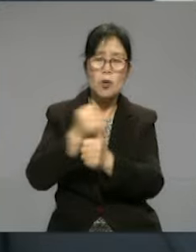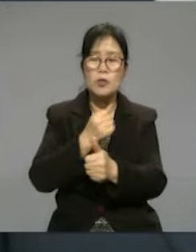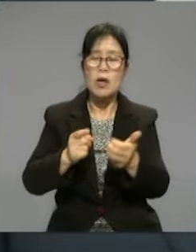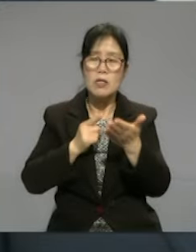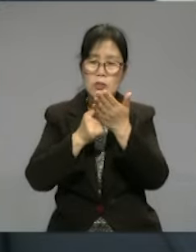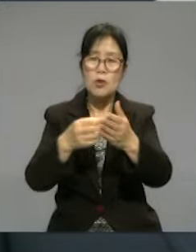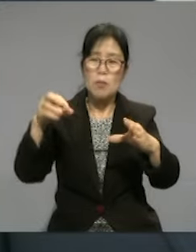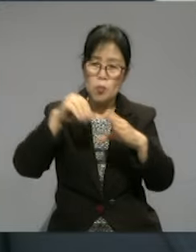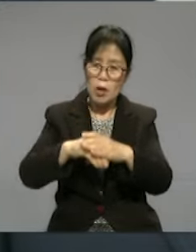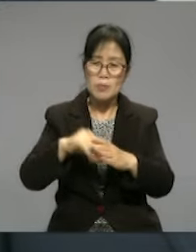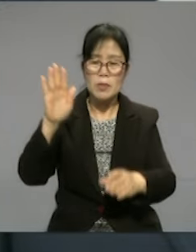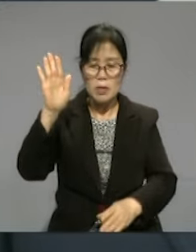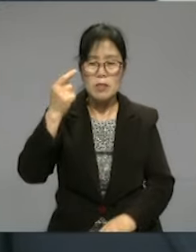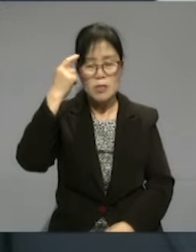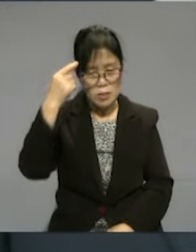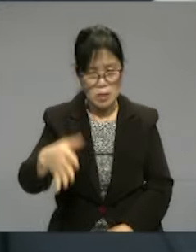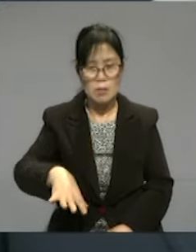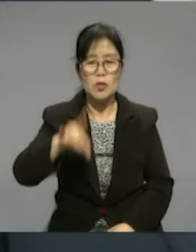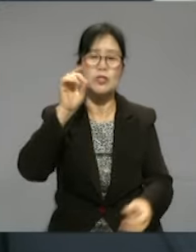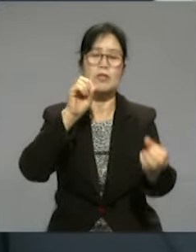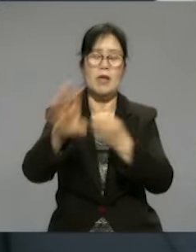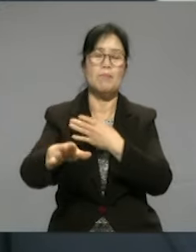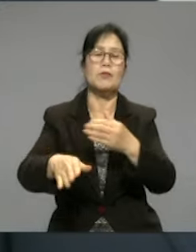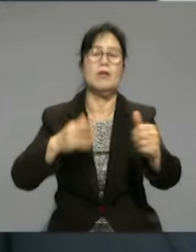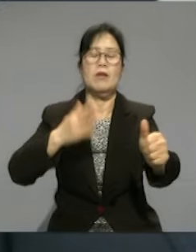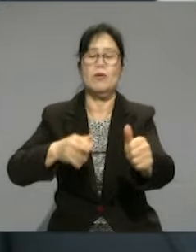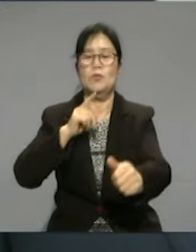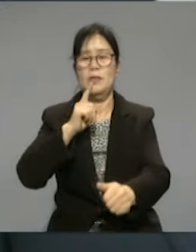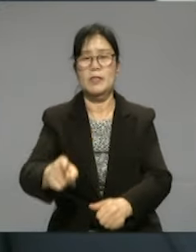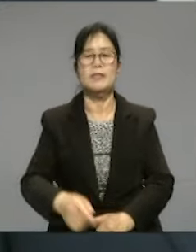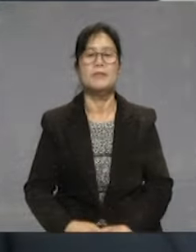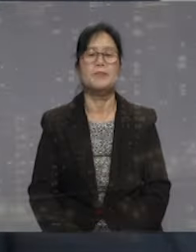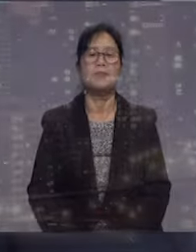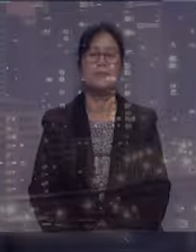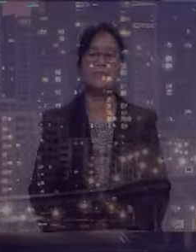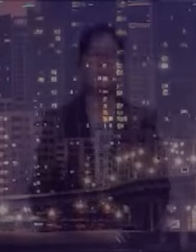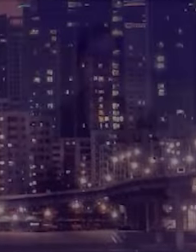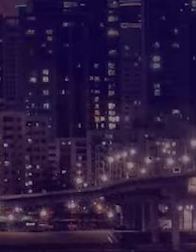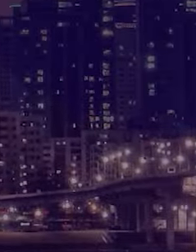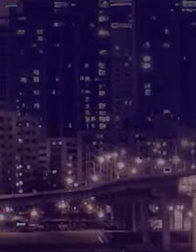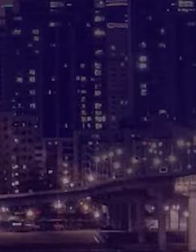답변하라고 나를 세웠습니다 OBS 뉴스 황다인